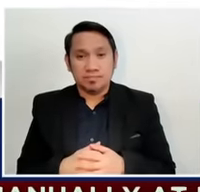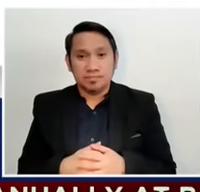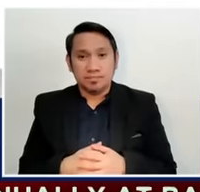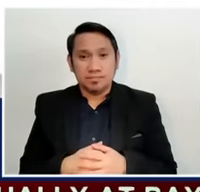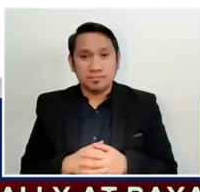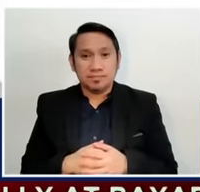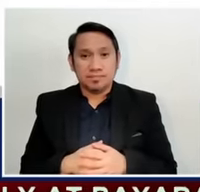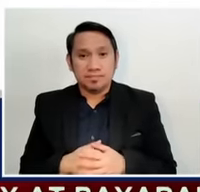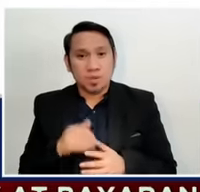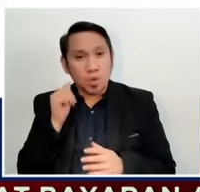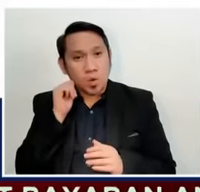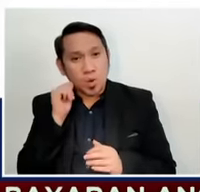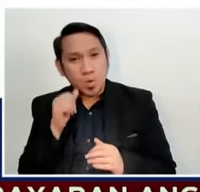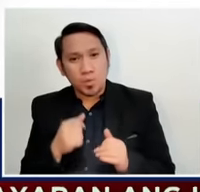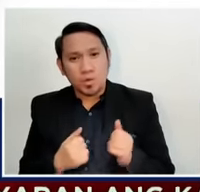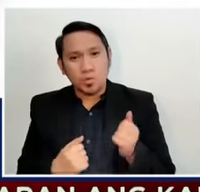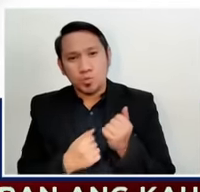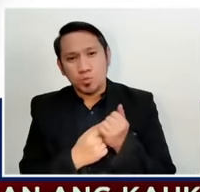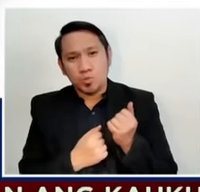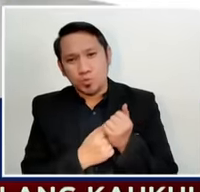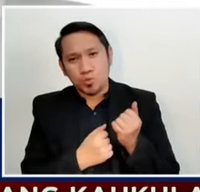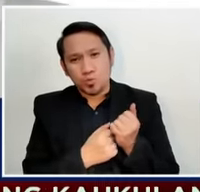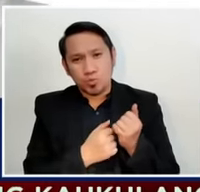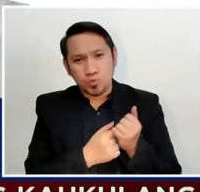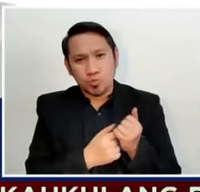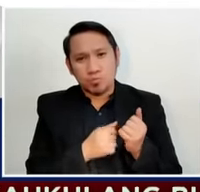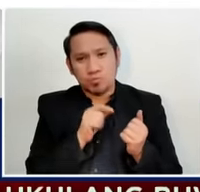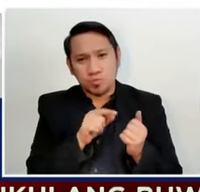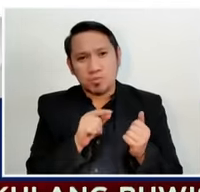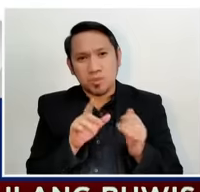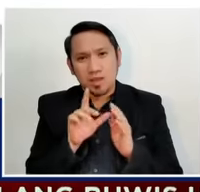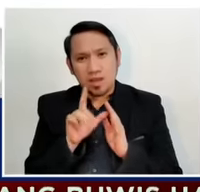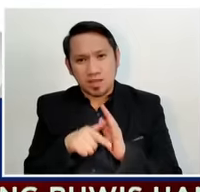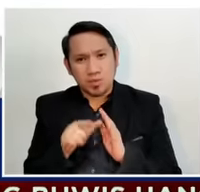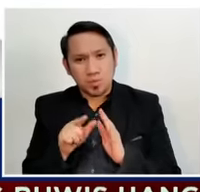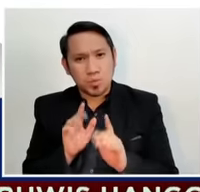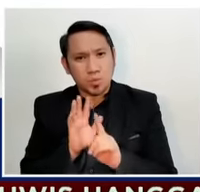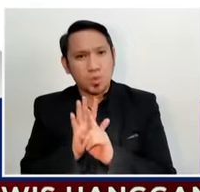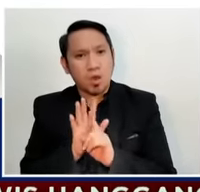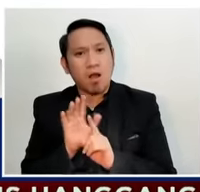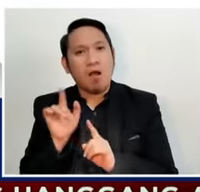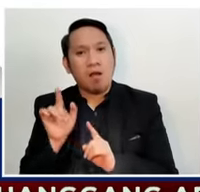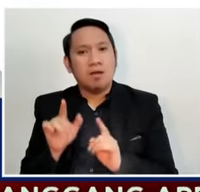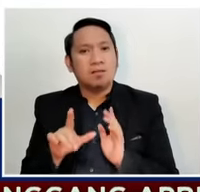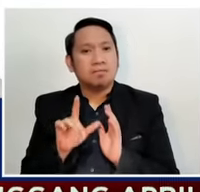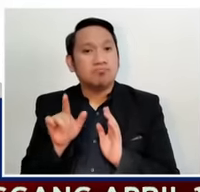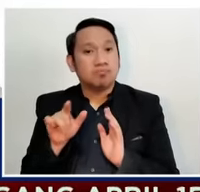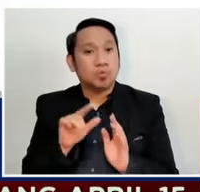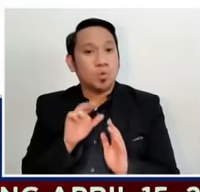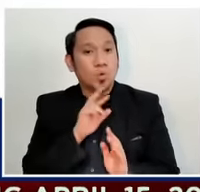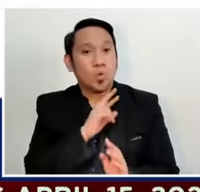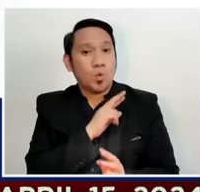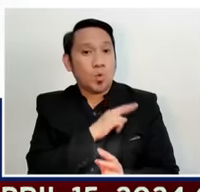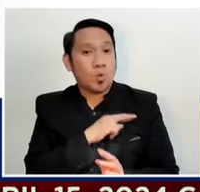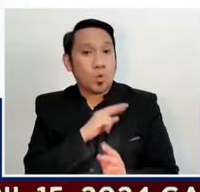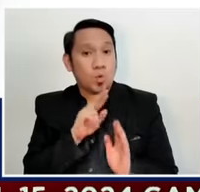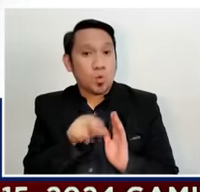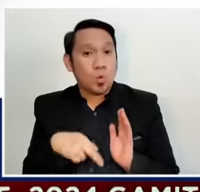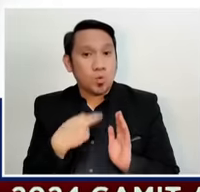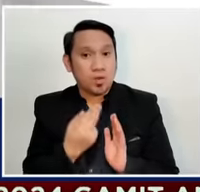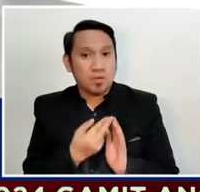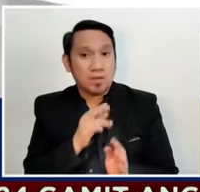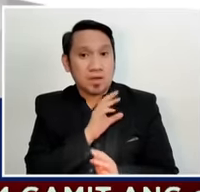Sidekick, best friend ng bida hanggang maging si Lods. Ilan lang ito sa mga naging karakter ni Pepe Herrera.